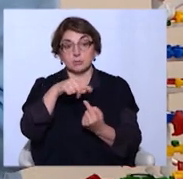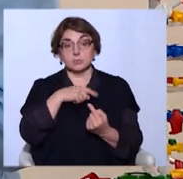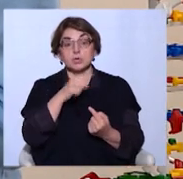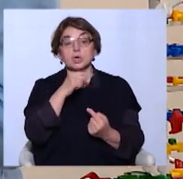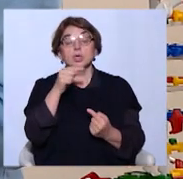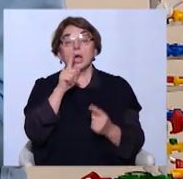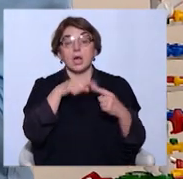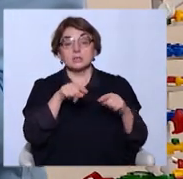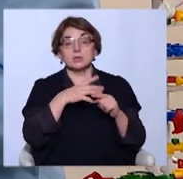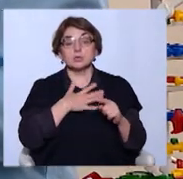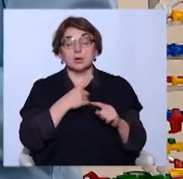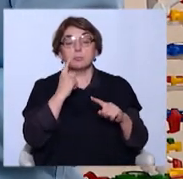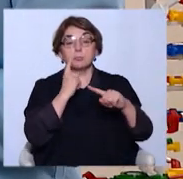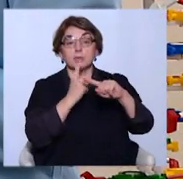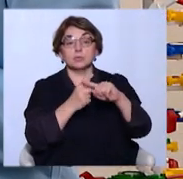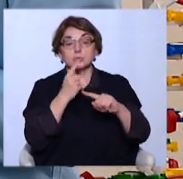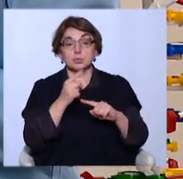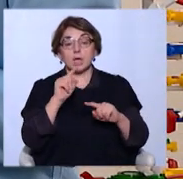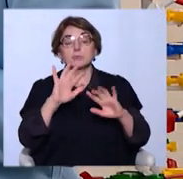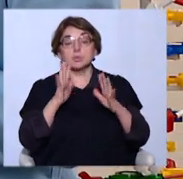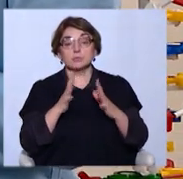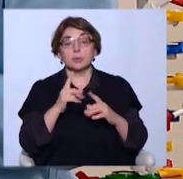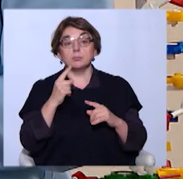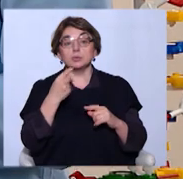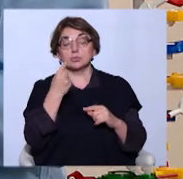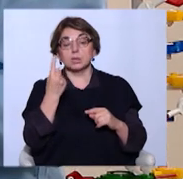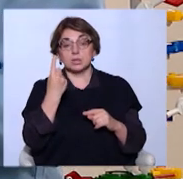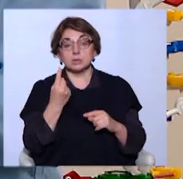იქნება +2. ამ შემთხვევაში